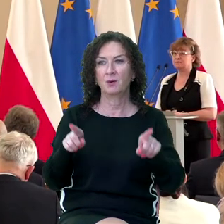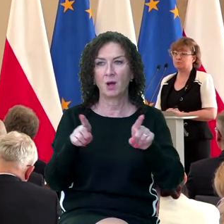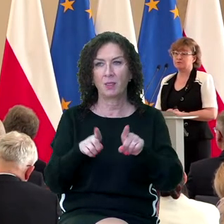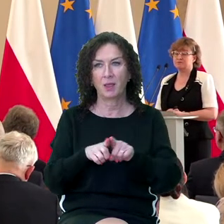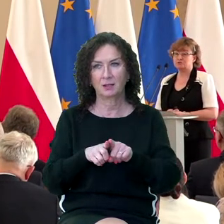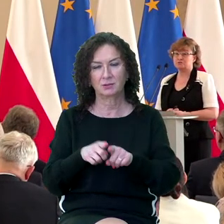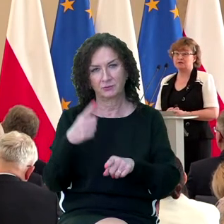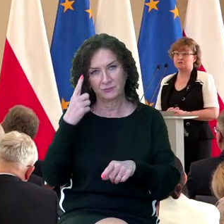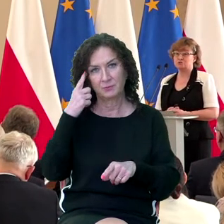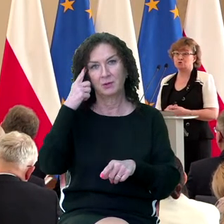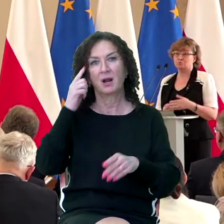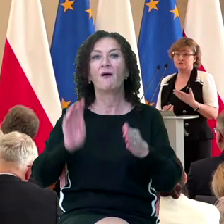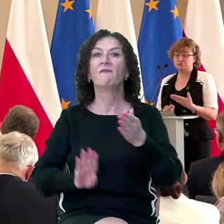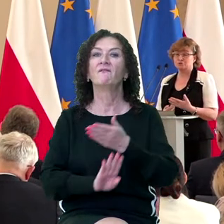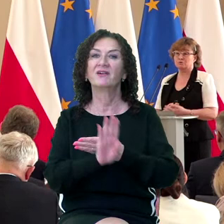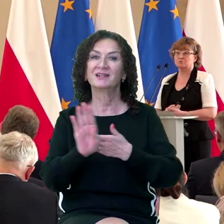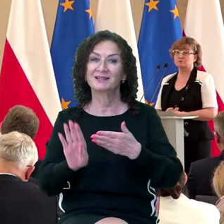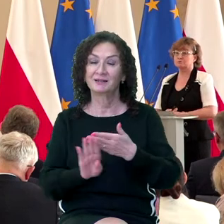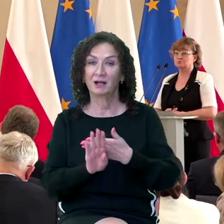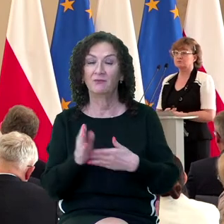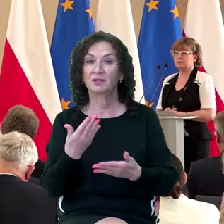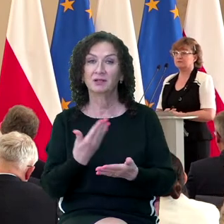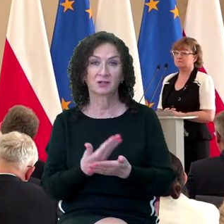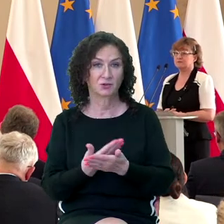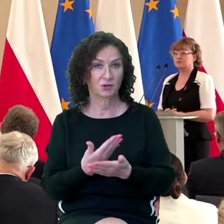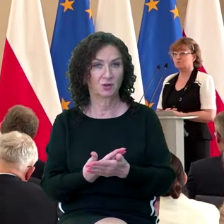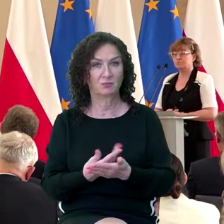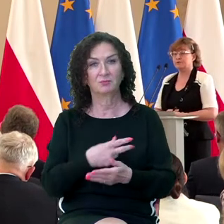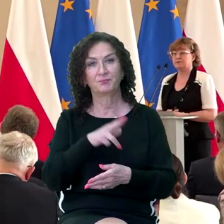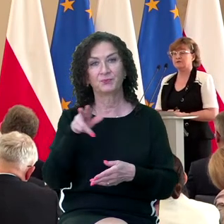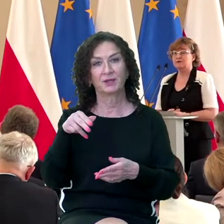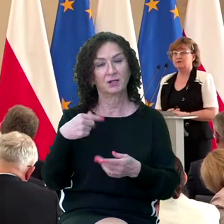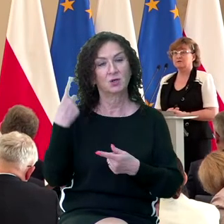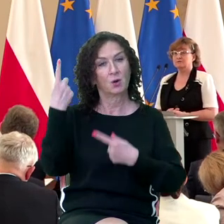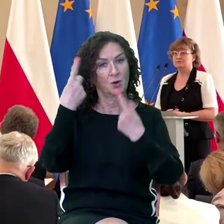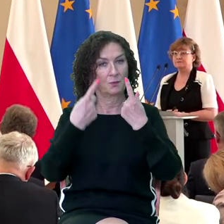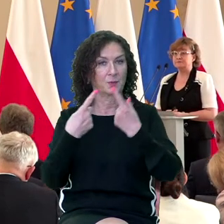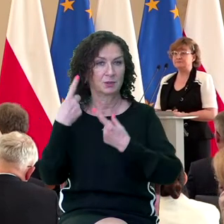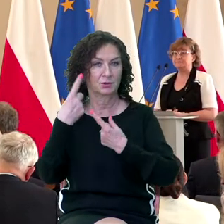Państwa, ponieważ naszą myślą tutaj w tej grupie